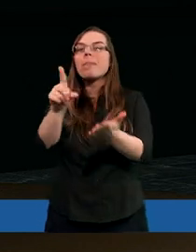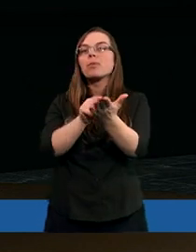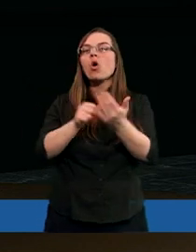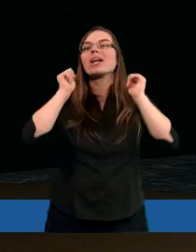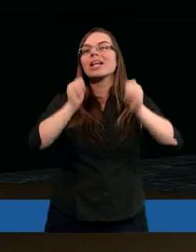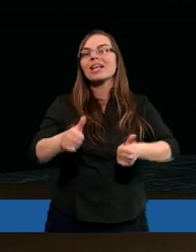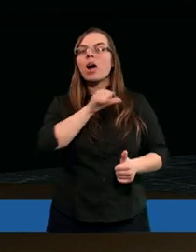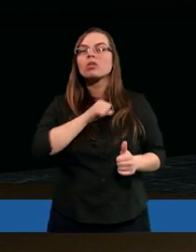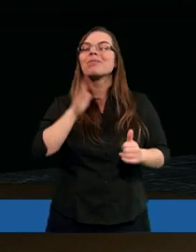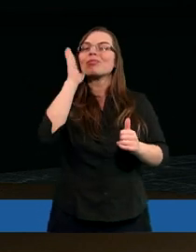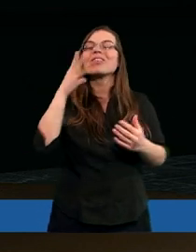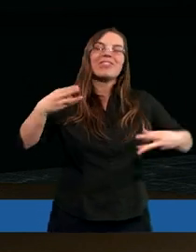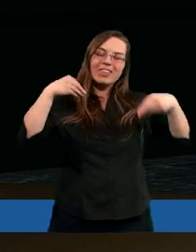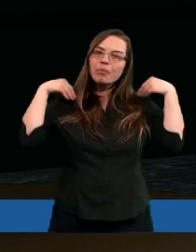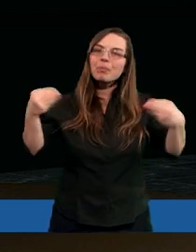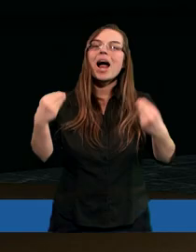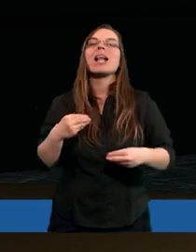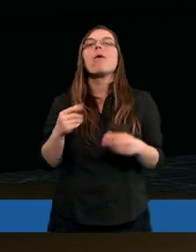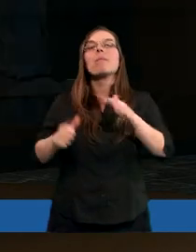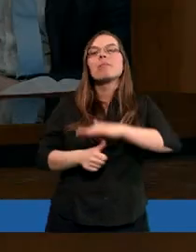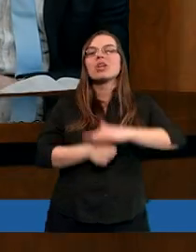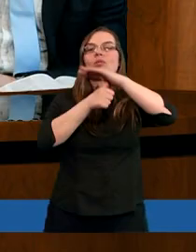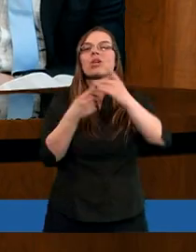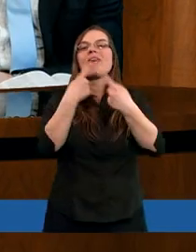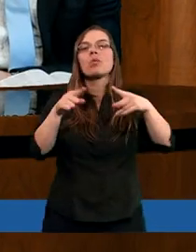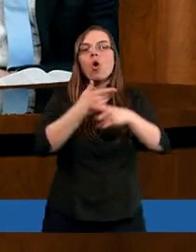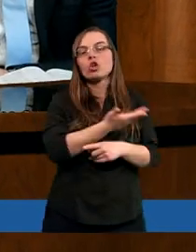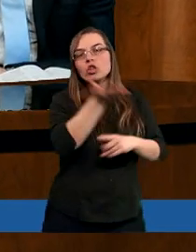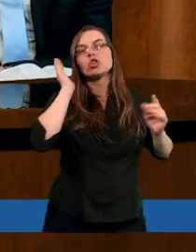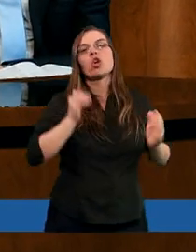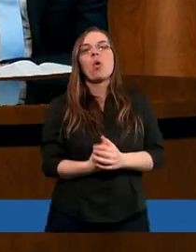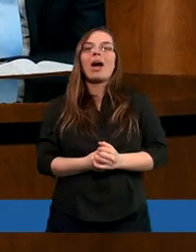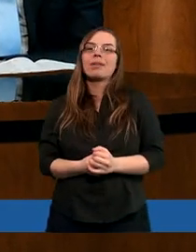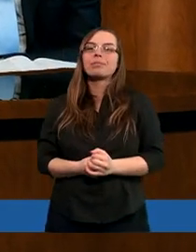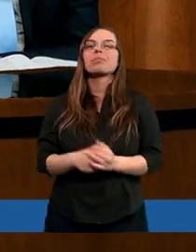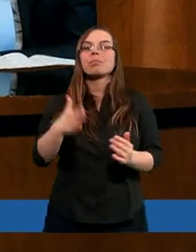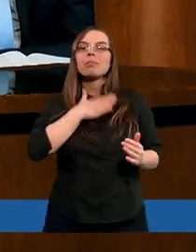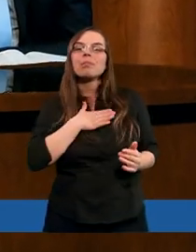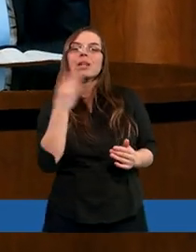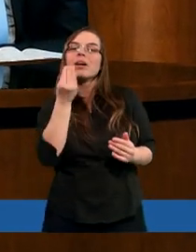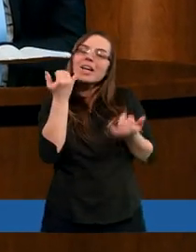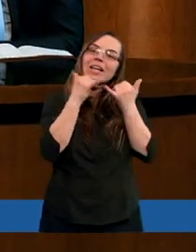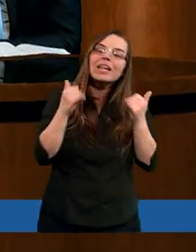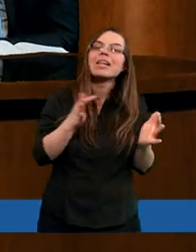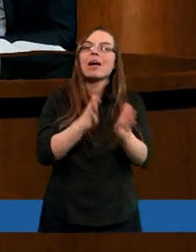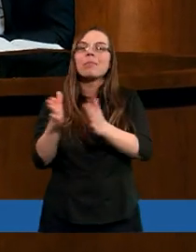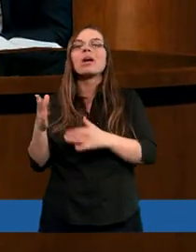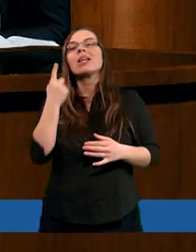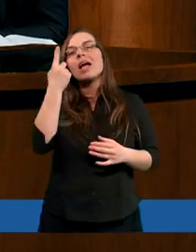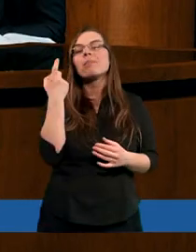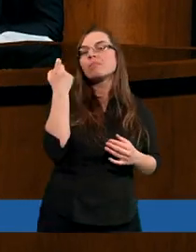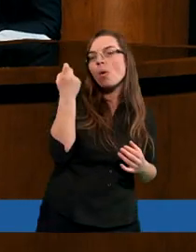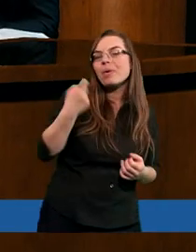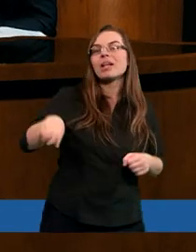stał się później wspaniałym przywódcą Kościoła. Tak. Mamy jeszcze jeden